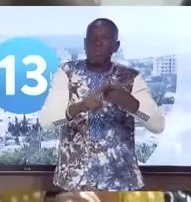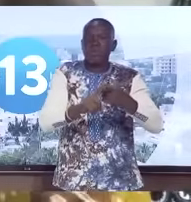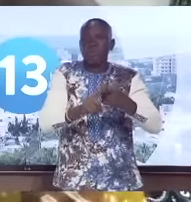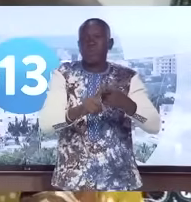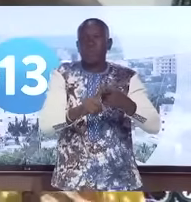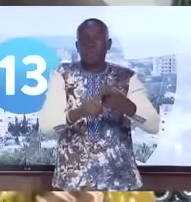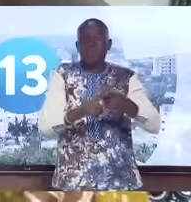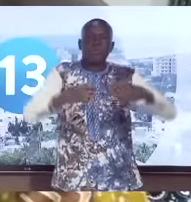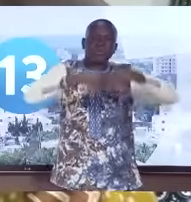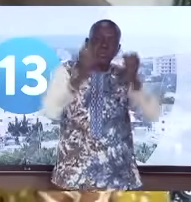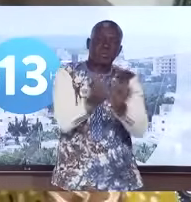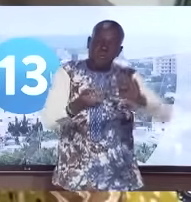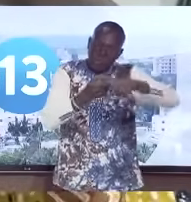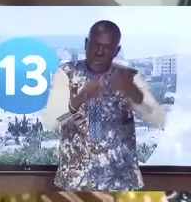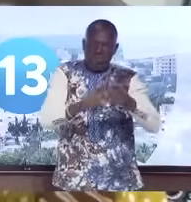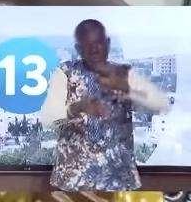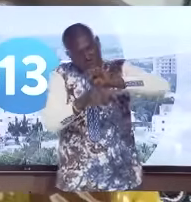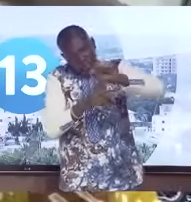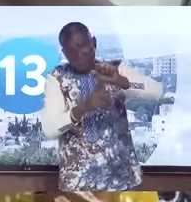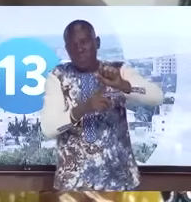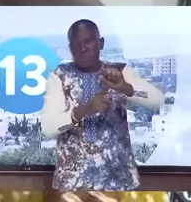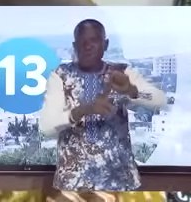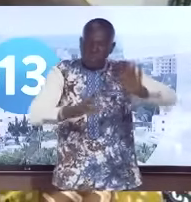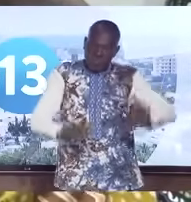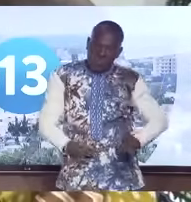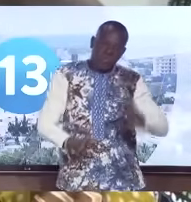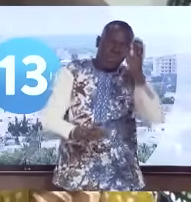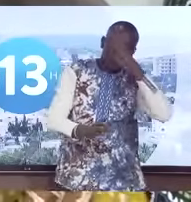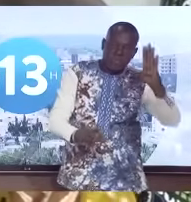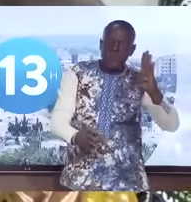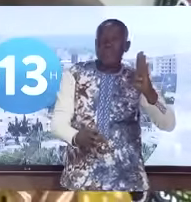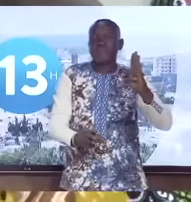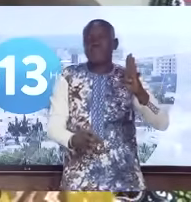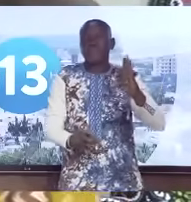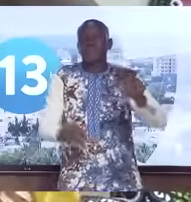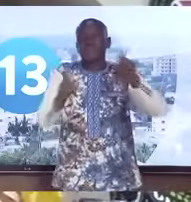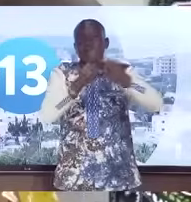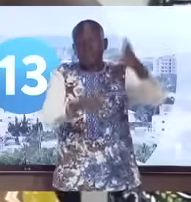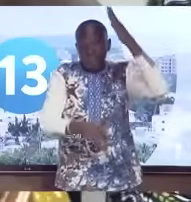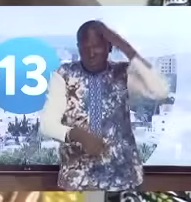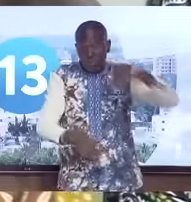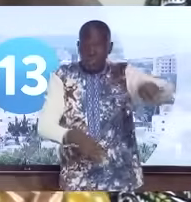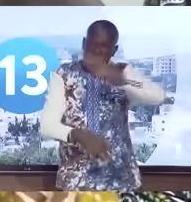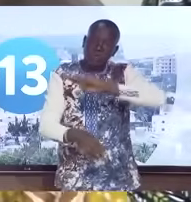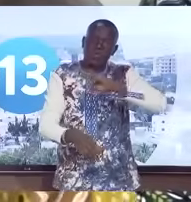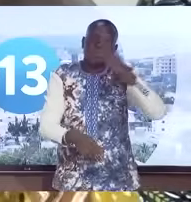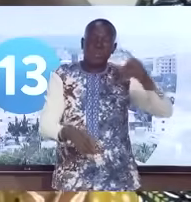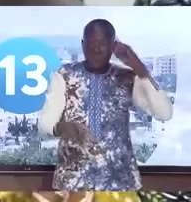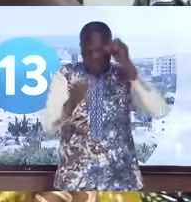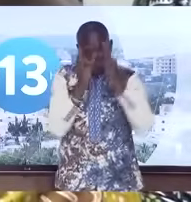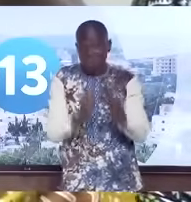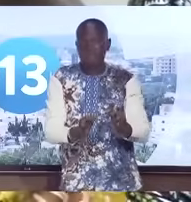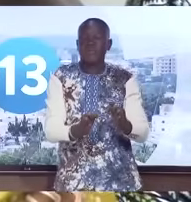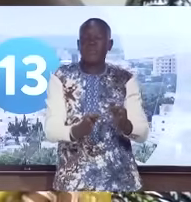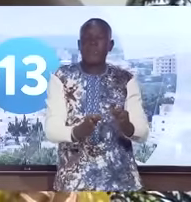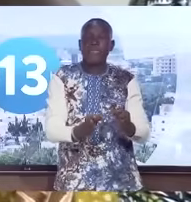cercle d'amitié et d'affaires russo-burkinabé. Et comme vous le savez, African Initiative est